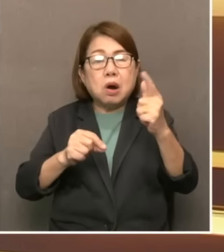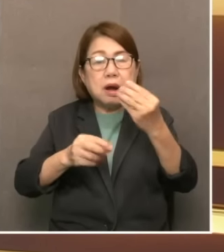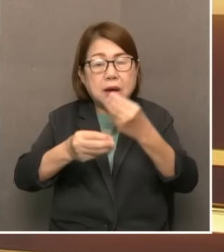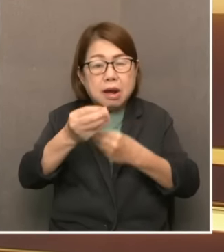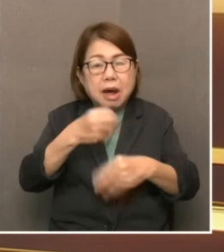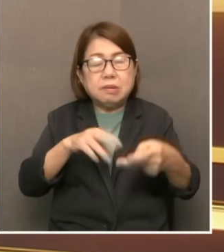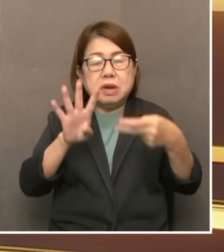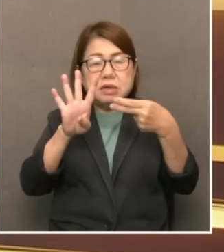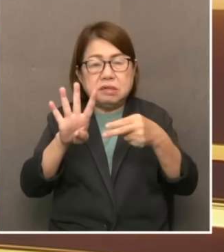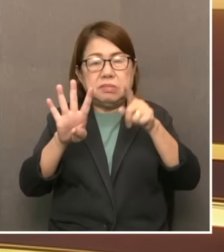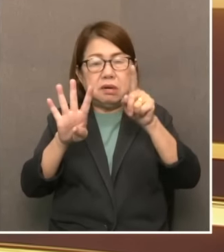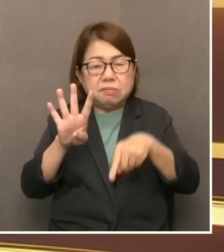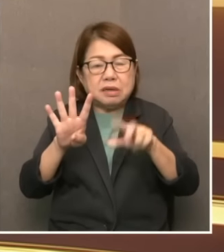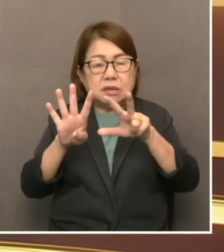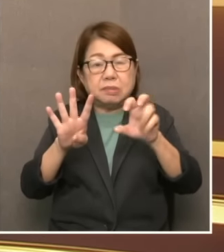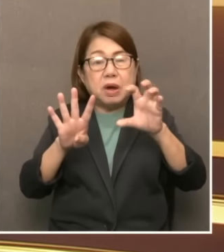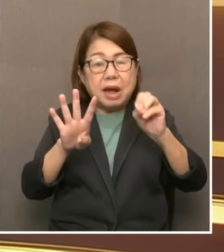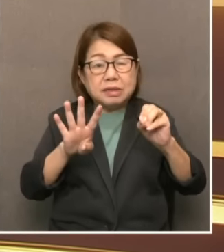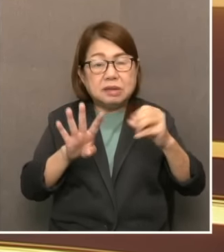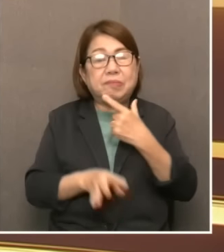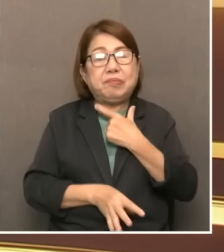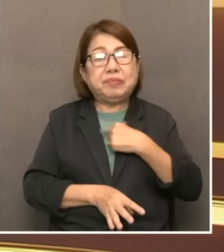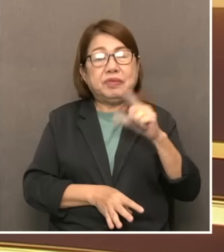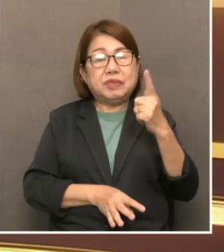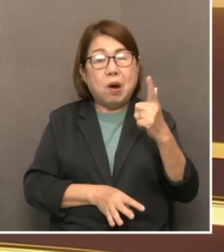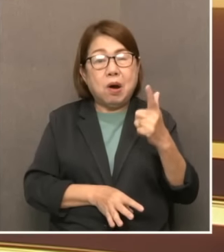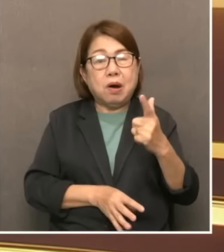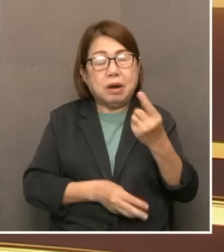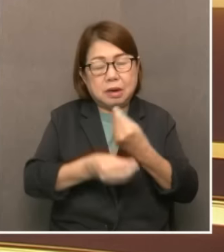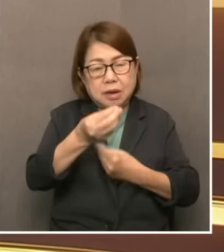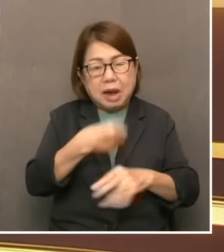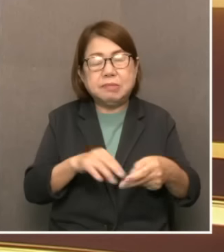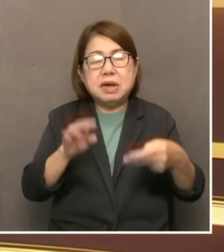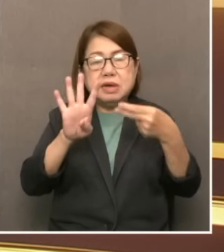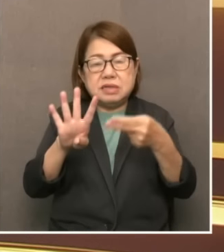1,350บาทและทองรูปภัณฑ์นะครับขายออกอยู่ที่